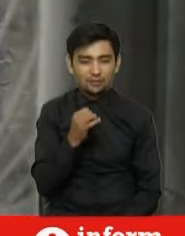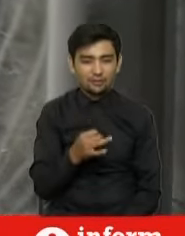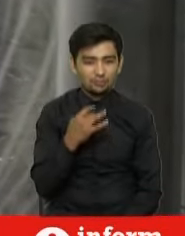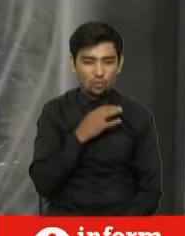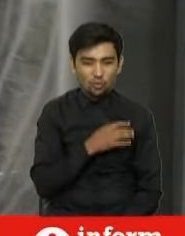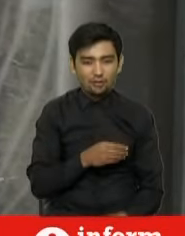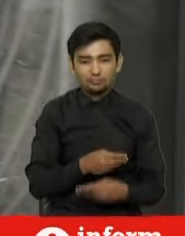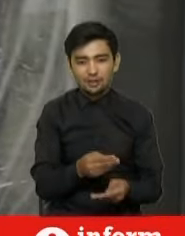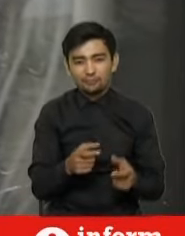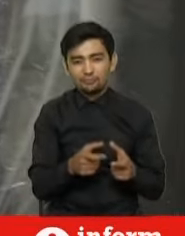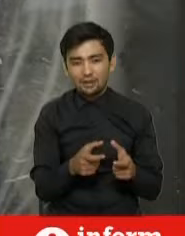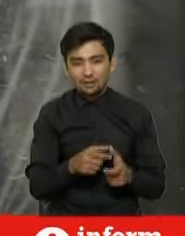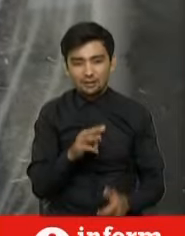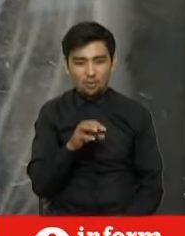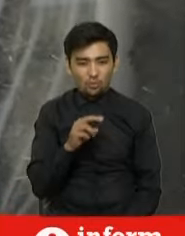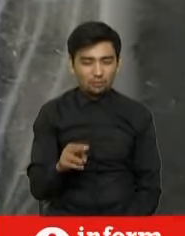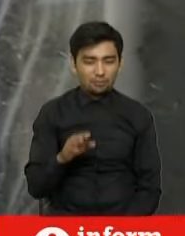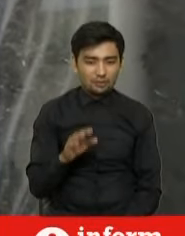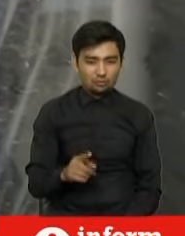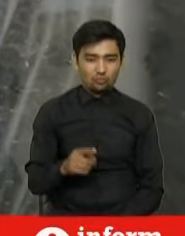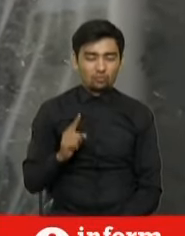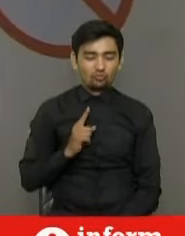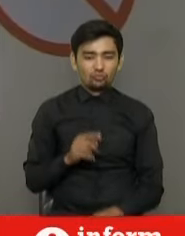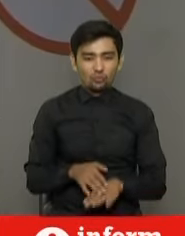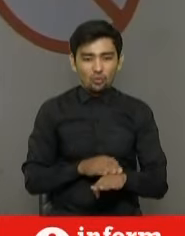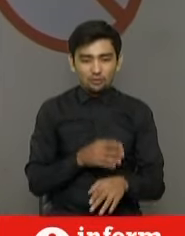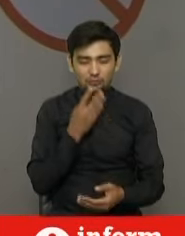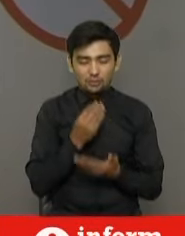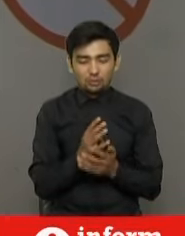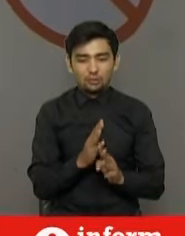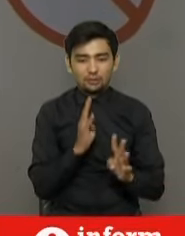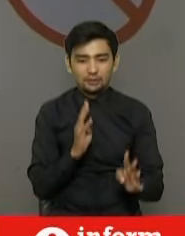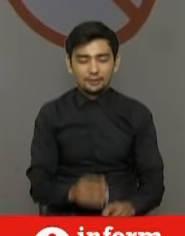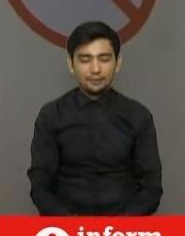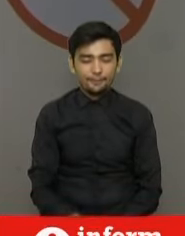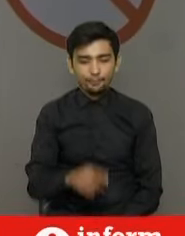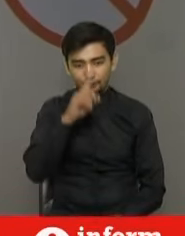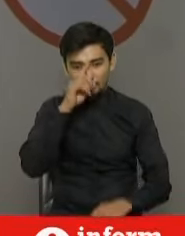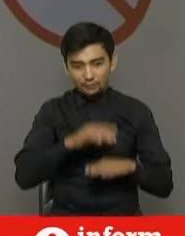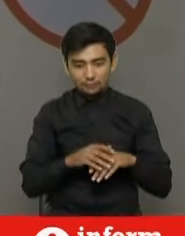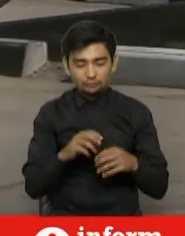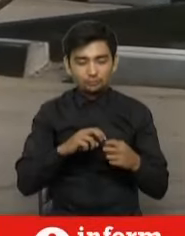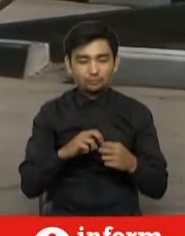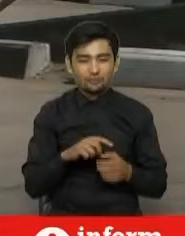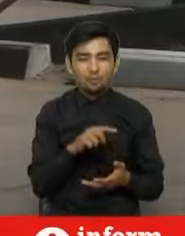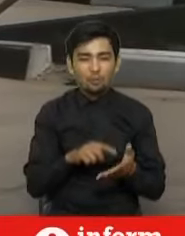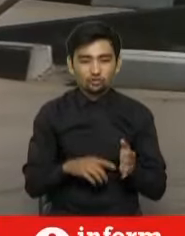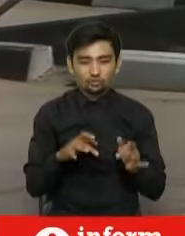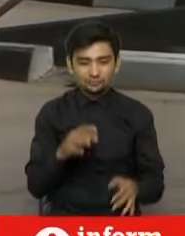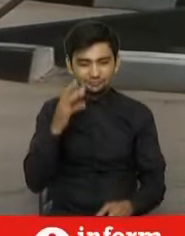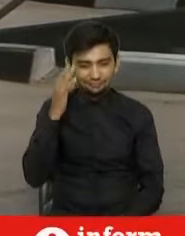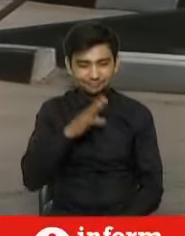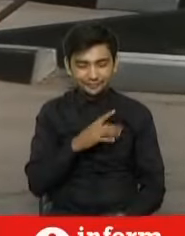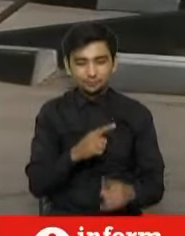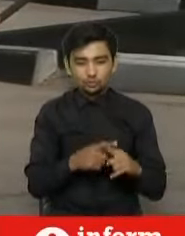многих выдают по талонам только. Мы уже долго ждем своей очереди. Решать вопрос в Акимате пытаются, приобретая дополнительный объем топлива.